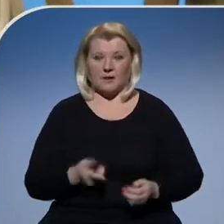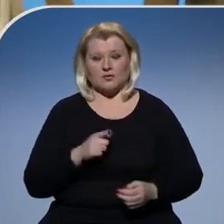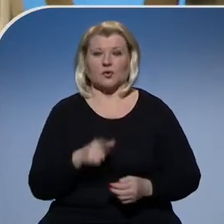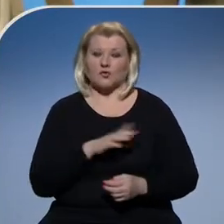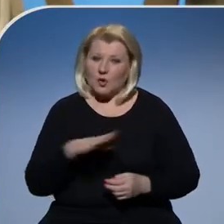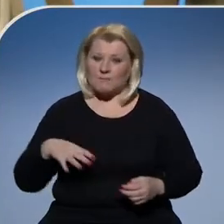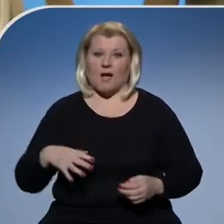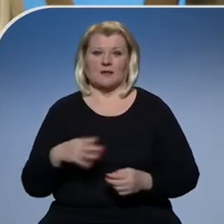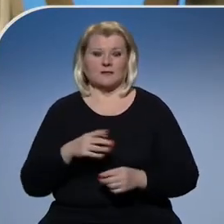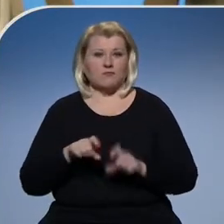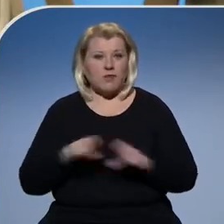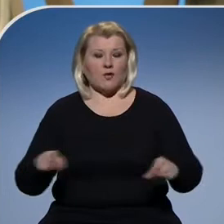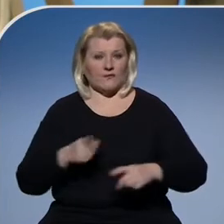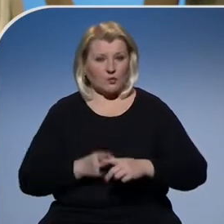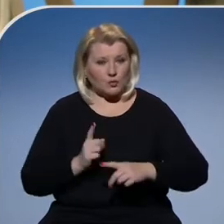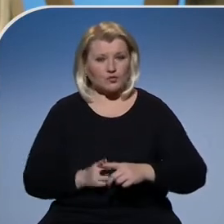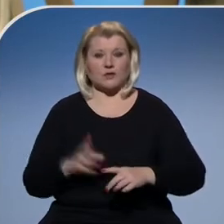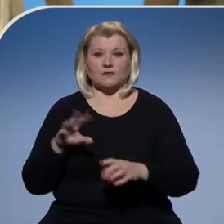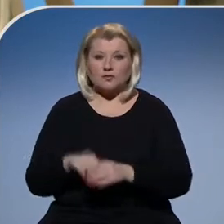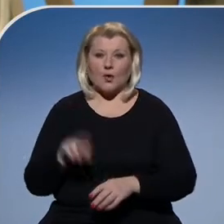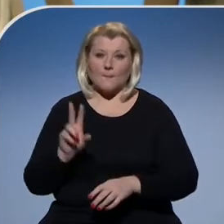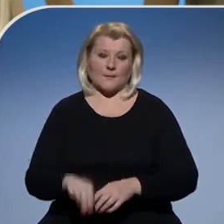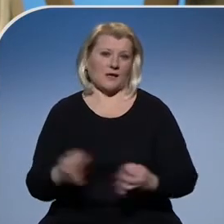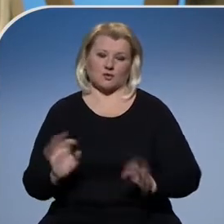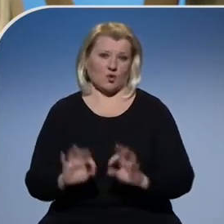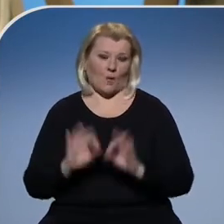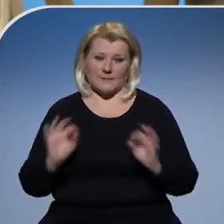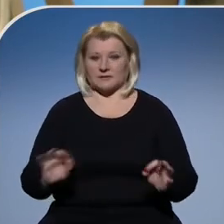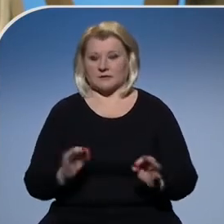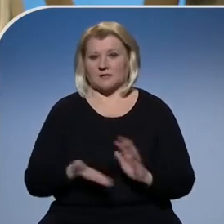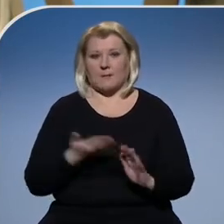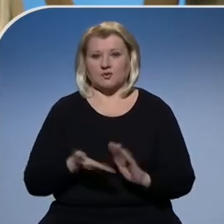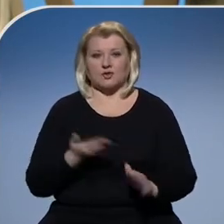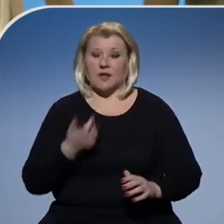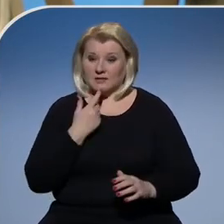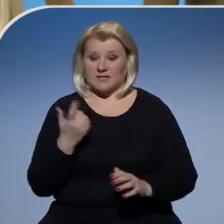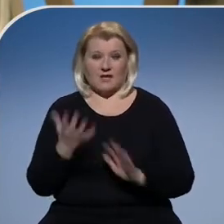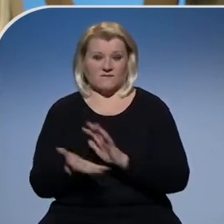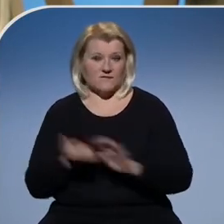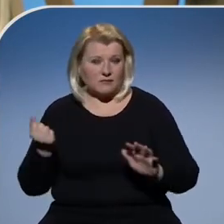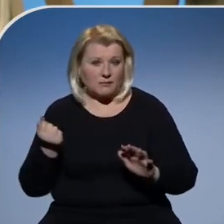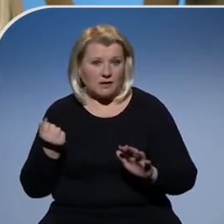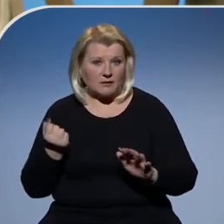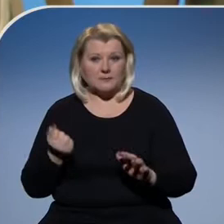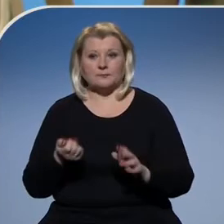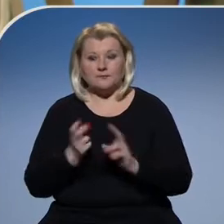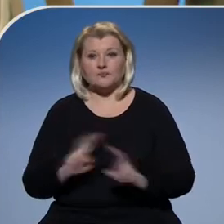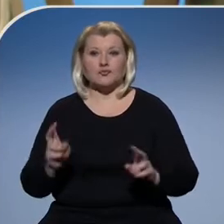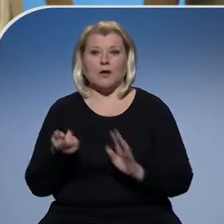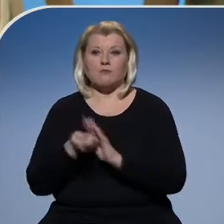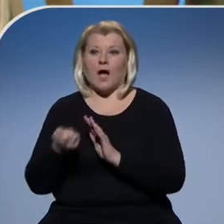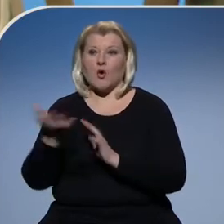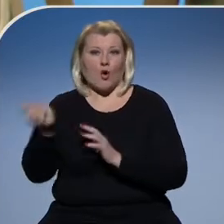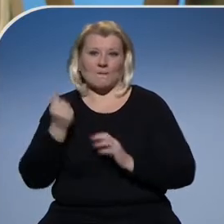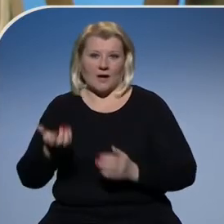bankovní účet, který má nějaká svá omezení, například výběry z tohoto účtu mohou být omezené třeba z bankomatu a